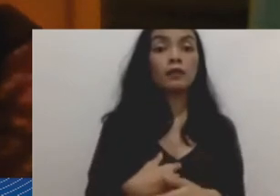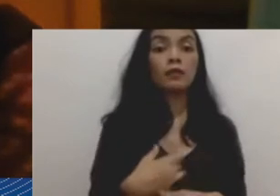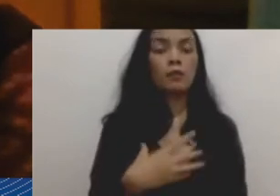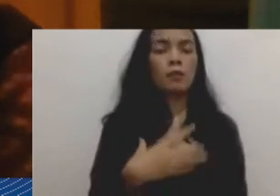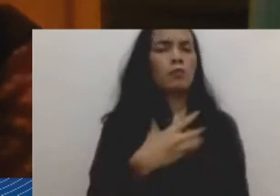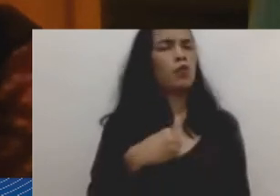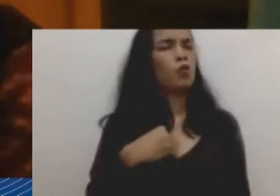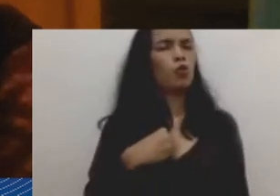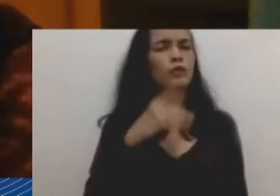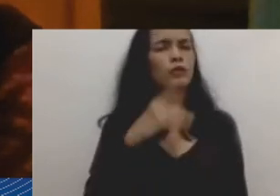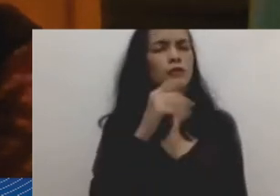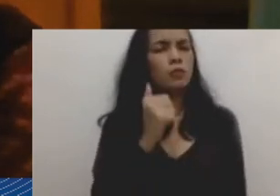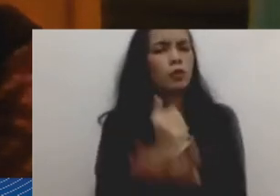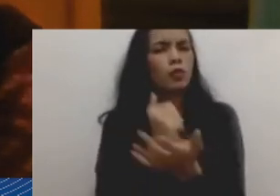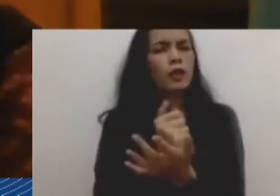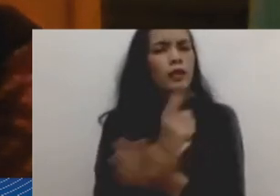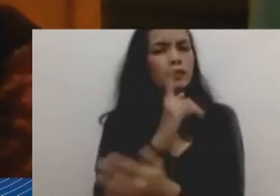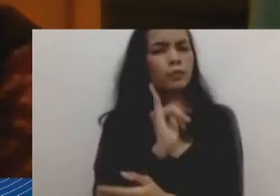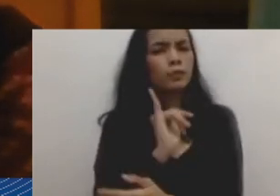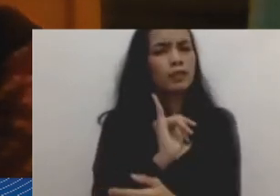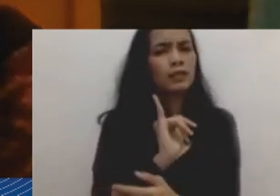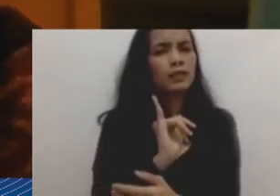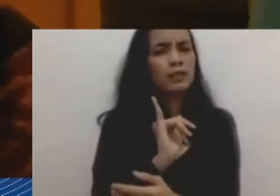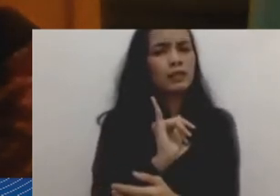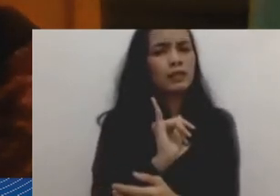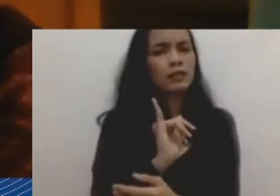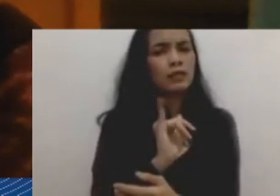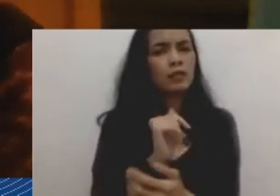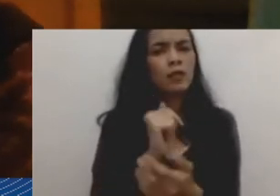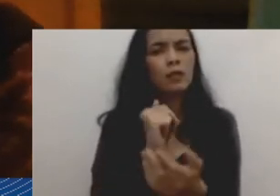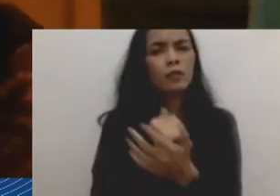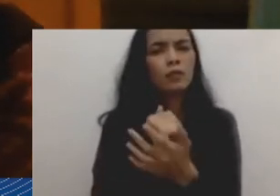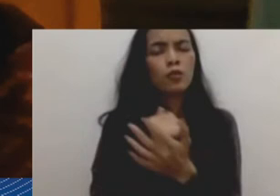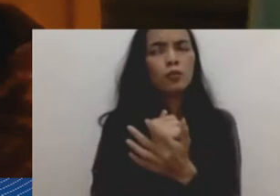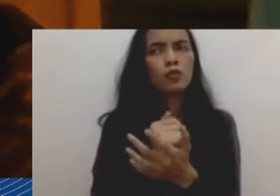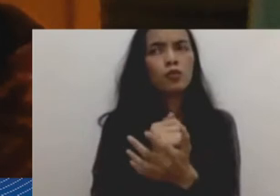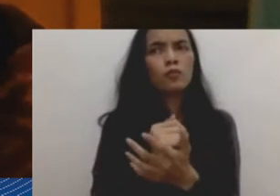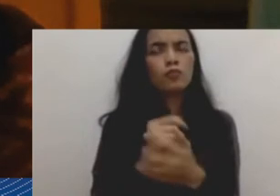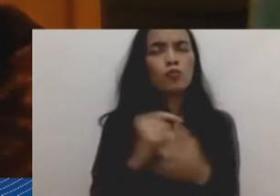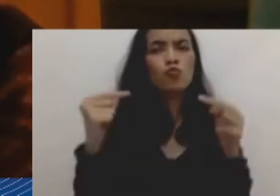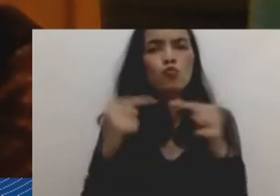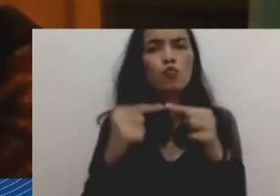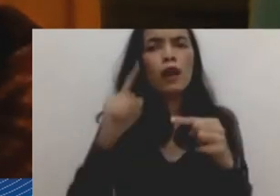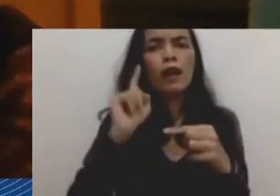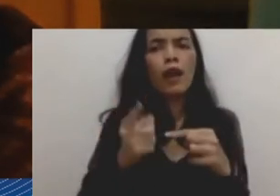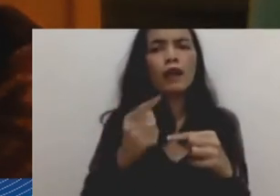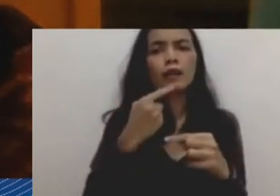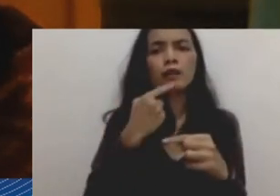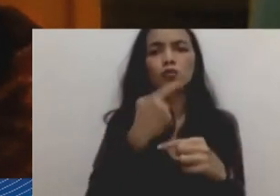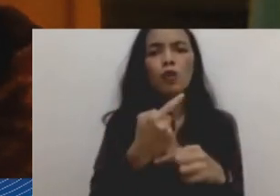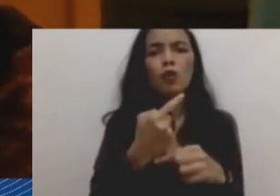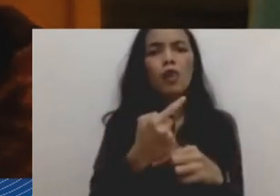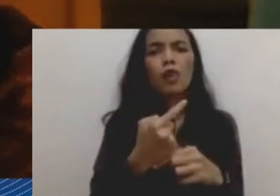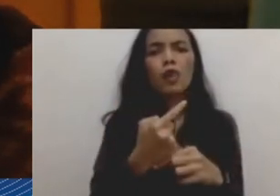sebetulnya sangat dekat dengan perspektif atau keberpihakan